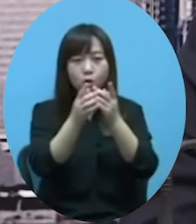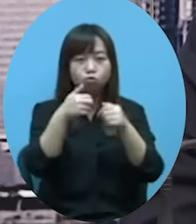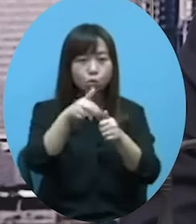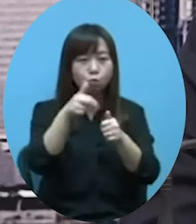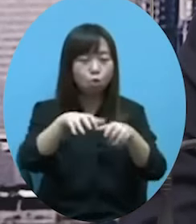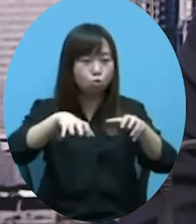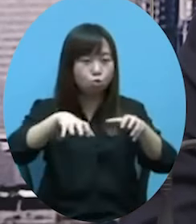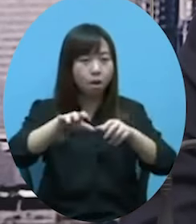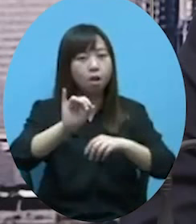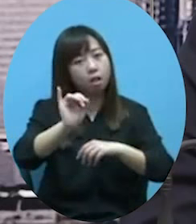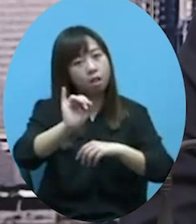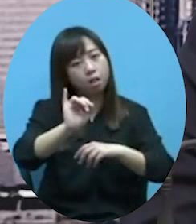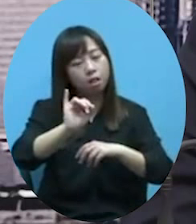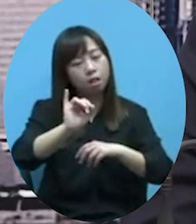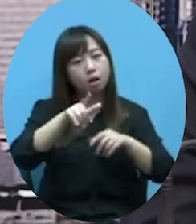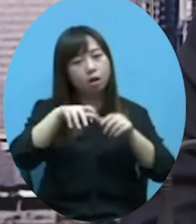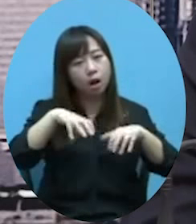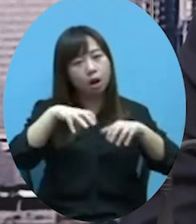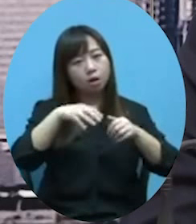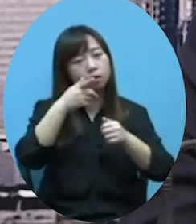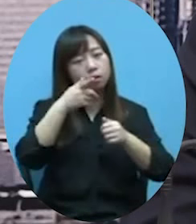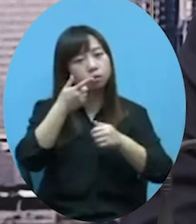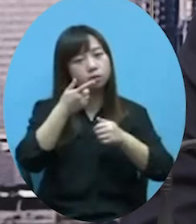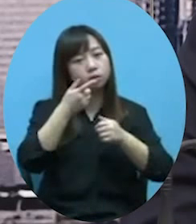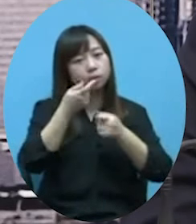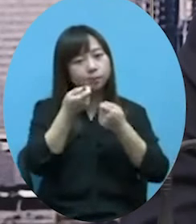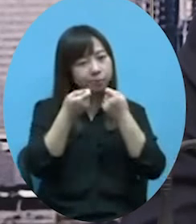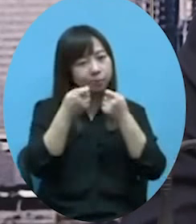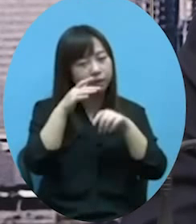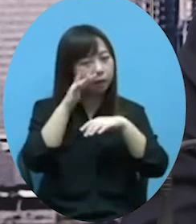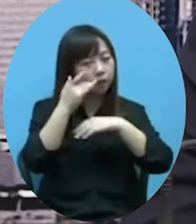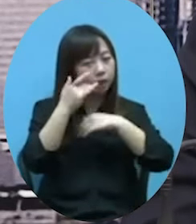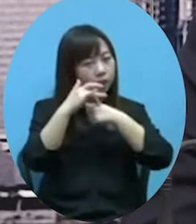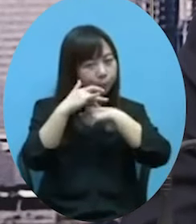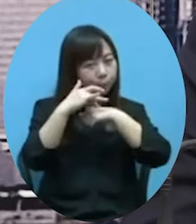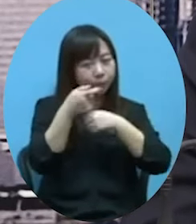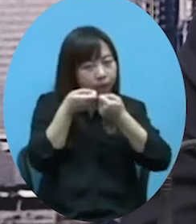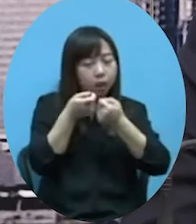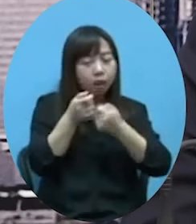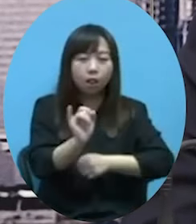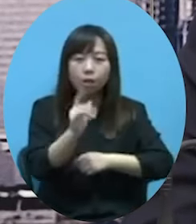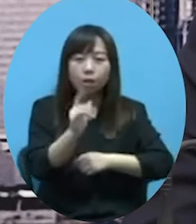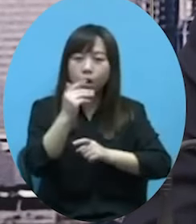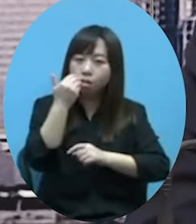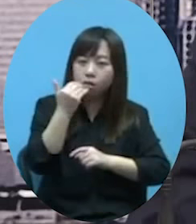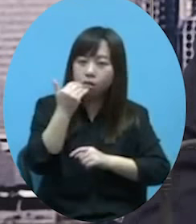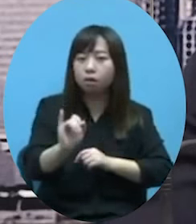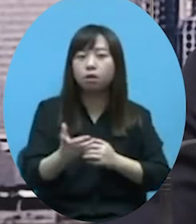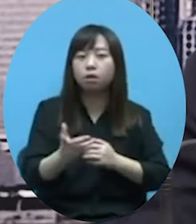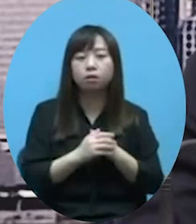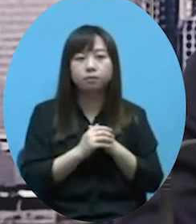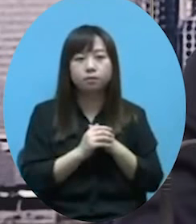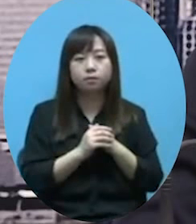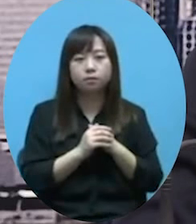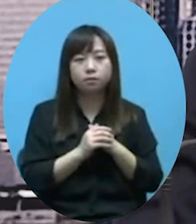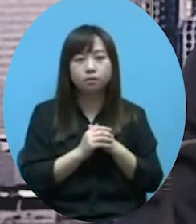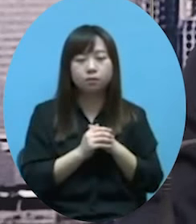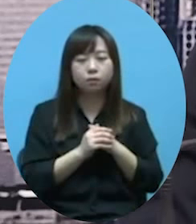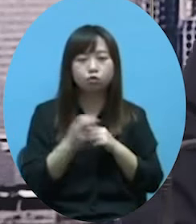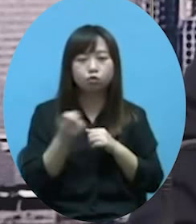寵物都不要跟牠們自己的寵物都太過差別接觸最後就是想問一下